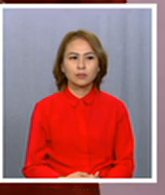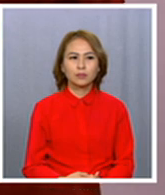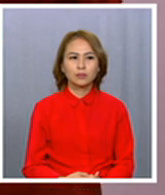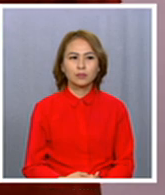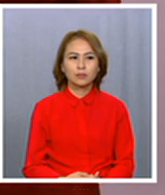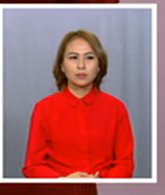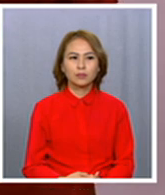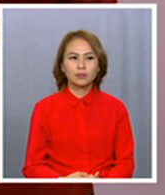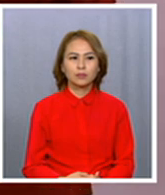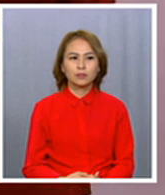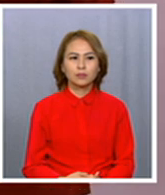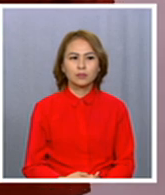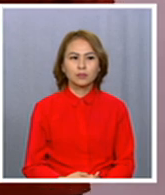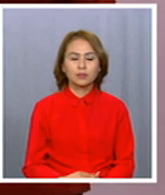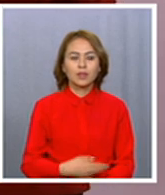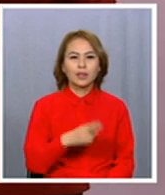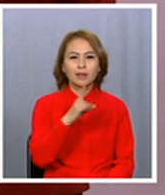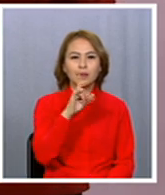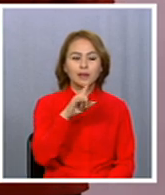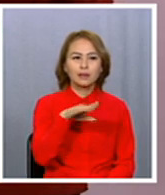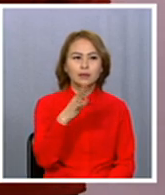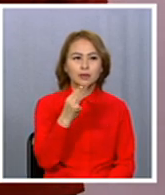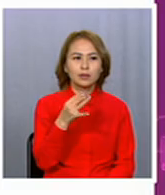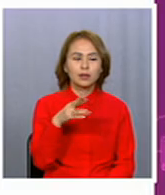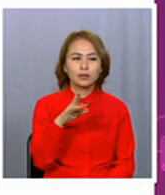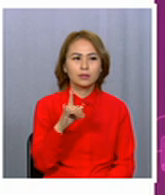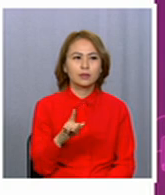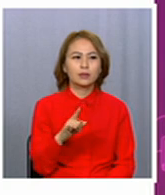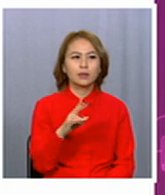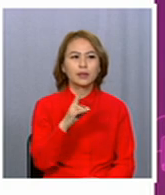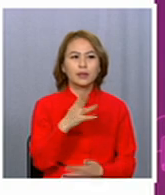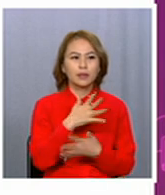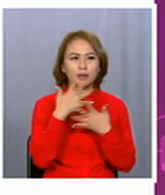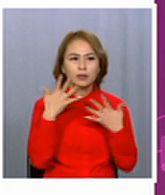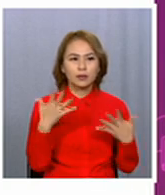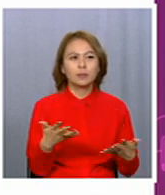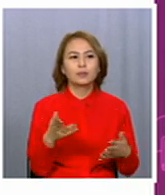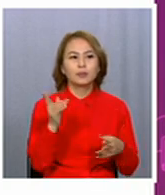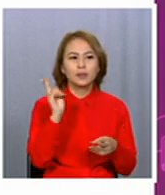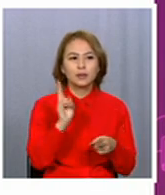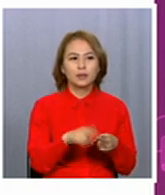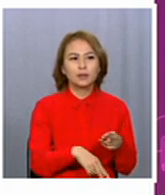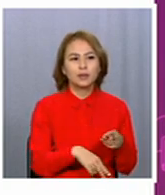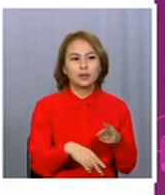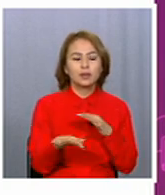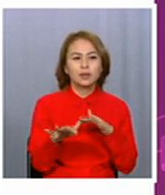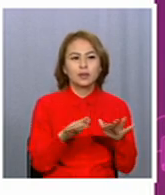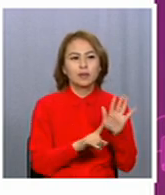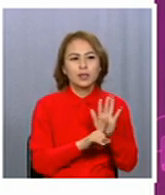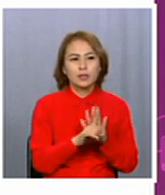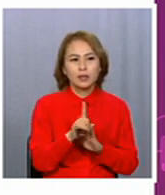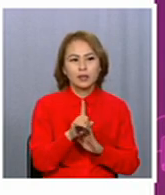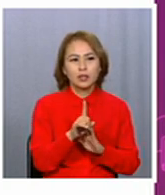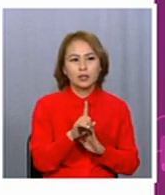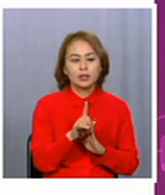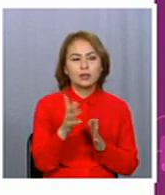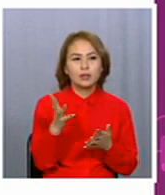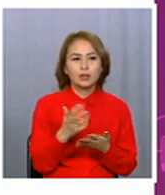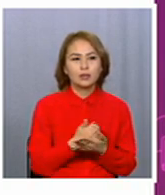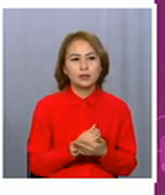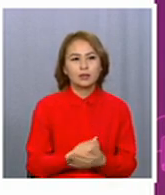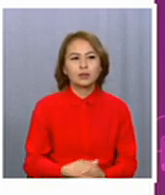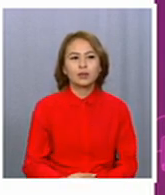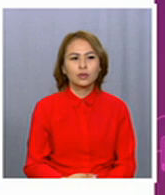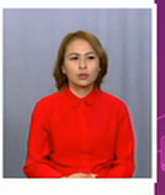Етістіктер қылтияды, кеңіп, бітеді, қыбырлай бастайды, жететін